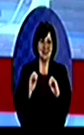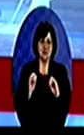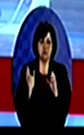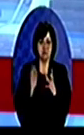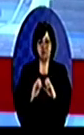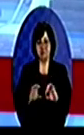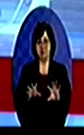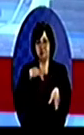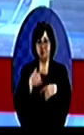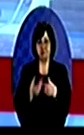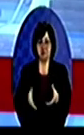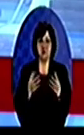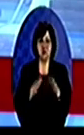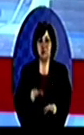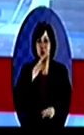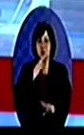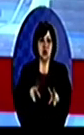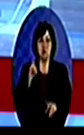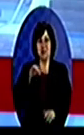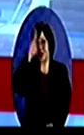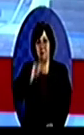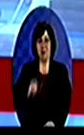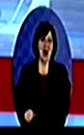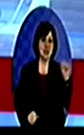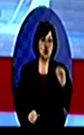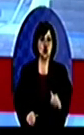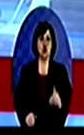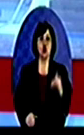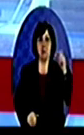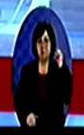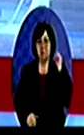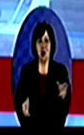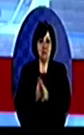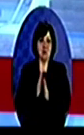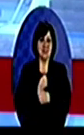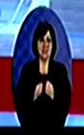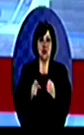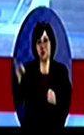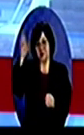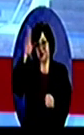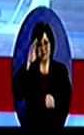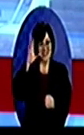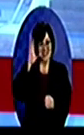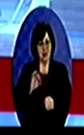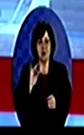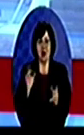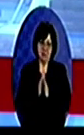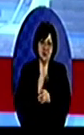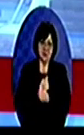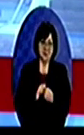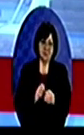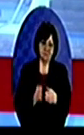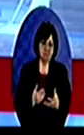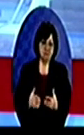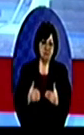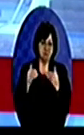үргэлжлүүлье. Эрүүл мэндийн яам Азийн хөгжлийн банкны хамтын ажиллагааны хүрээнд эрүүл мэндийн салбарын хөгжлийн төслүүдийг хэрэгжүүлж байна. За өнөөдөр улсын